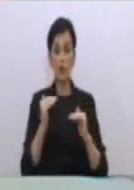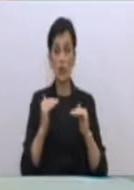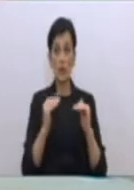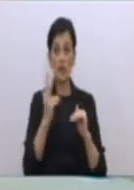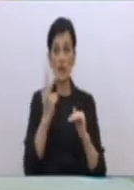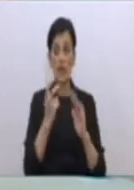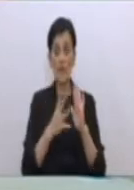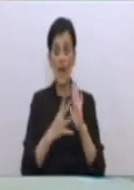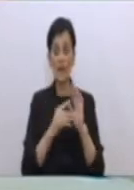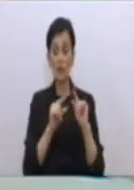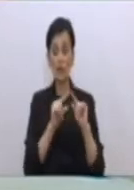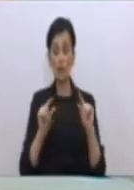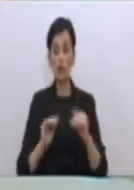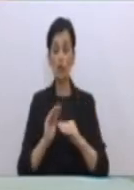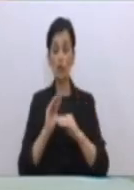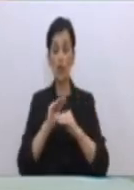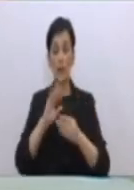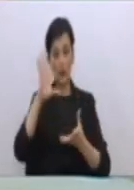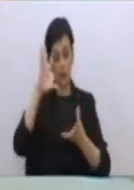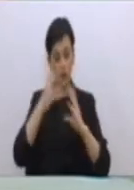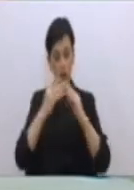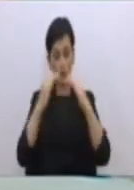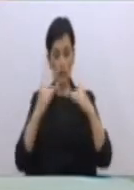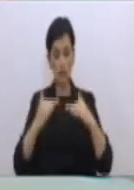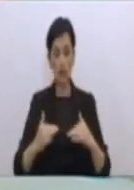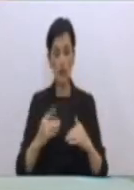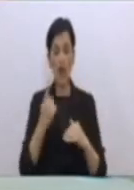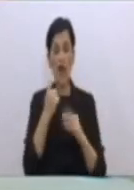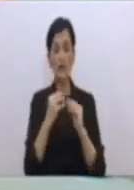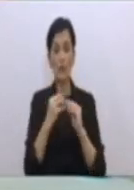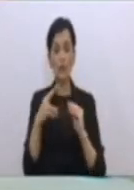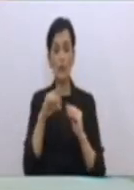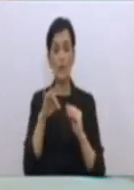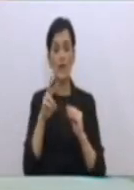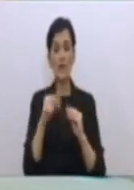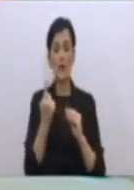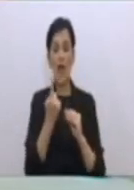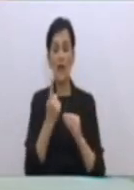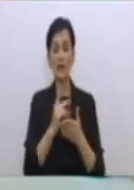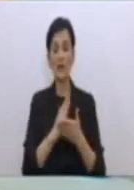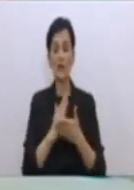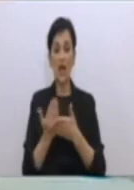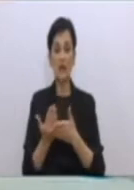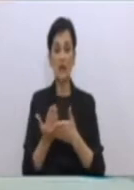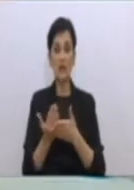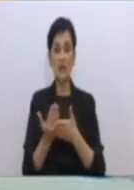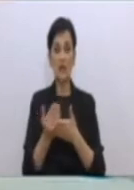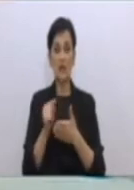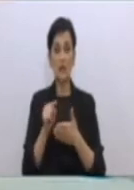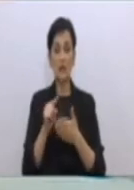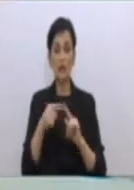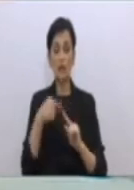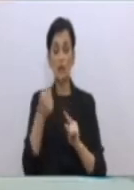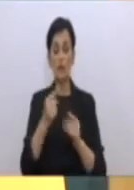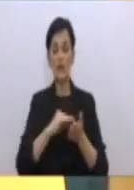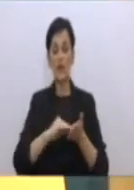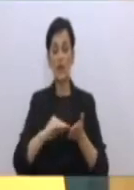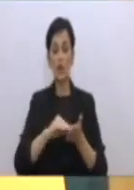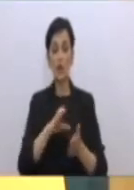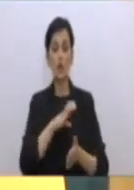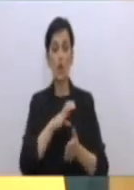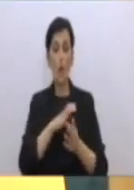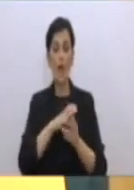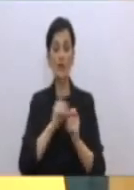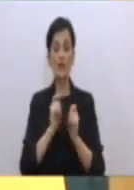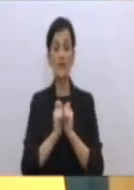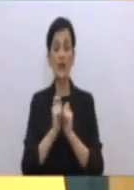მოხს დაემატა შემდეგი შინაარსი 115 პრიმა 1 ნაწილი. Შემდეგი რედაქტირებით: ქონების